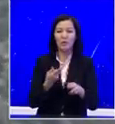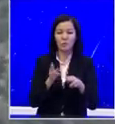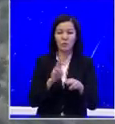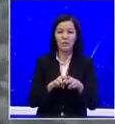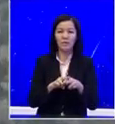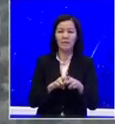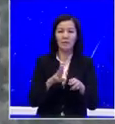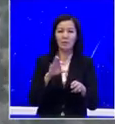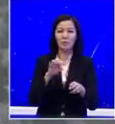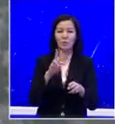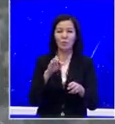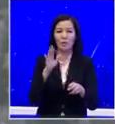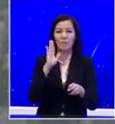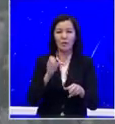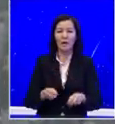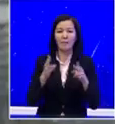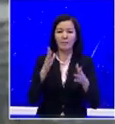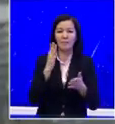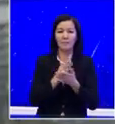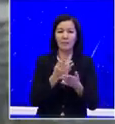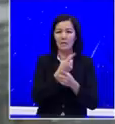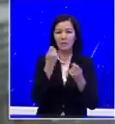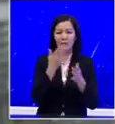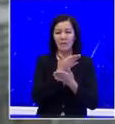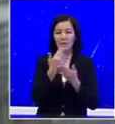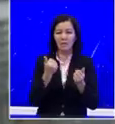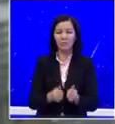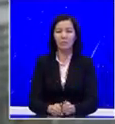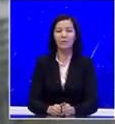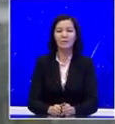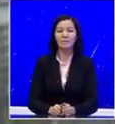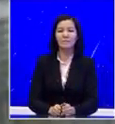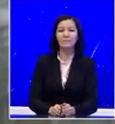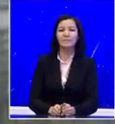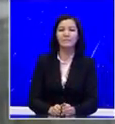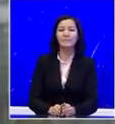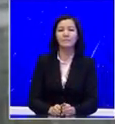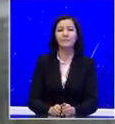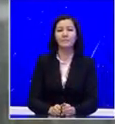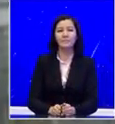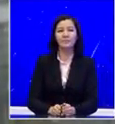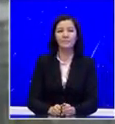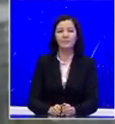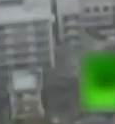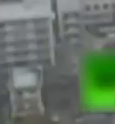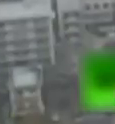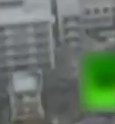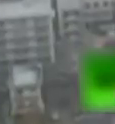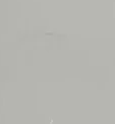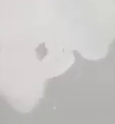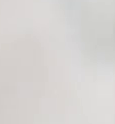қатар цунами қаупі елде жарияланбады. Топтаманы ғаламтор ақпараттармен дайындаған Амина Құдайберген, Жетісу арнасы.